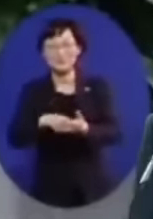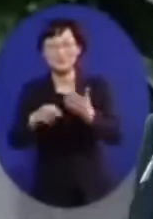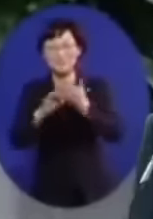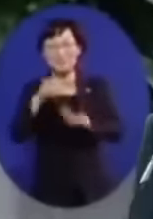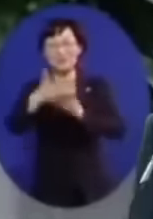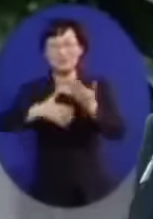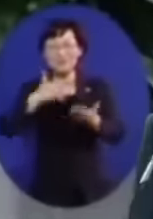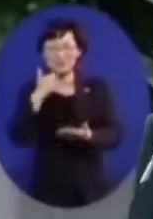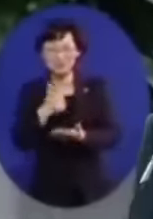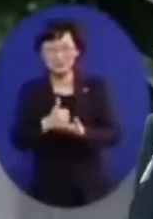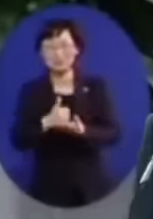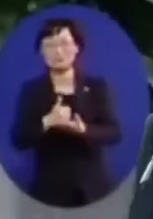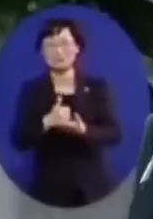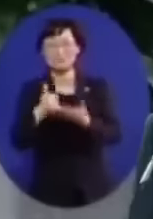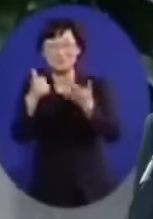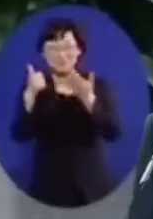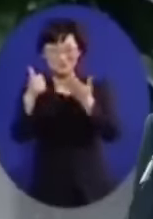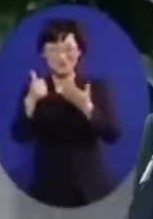하나님이